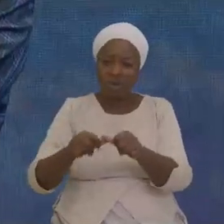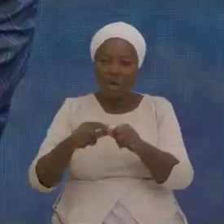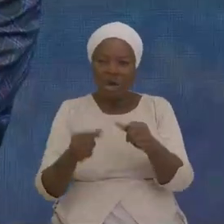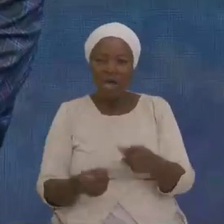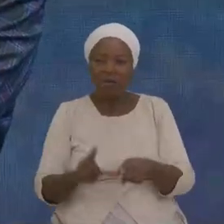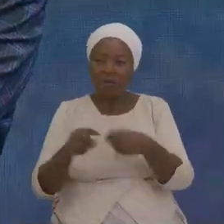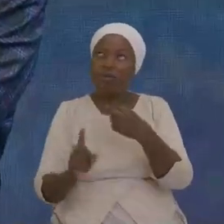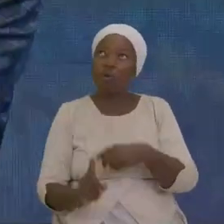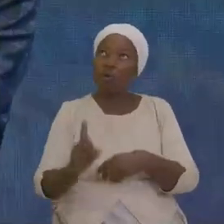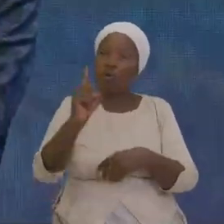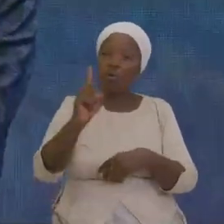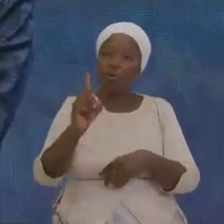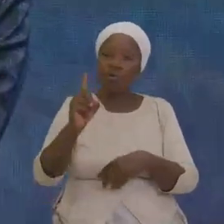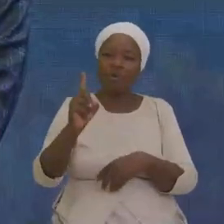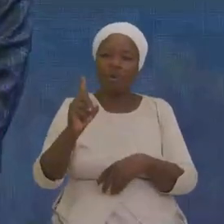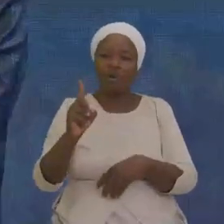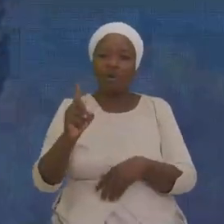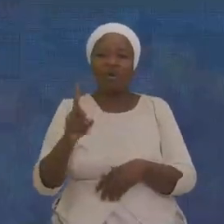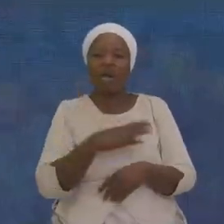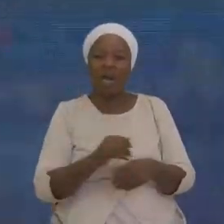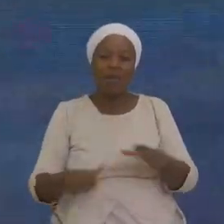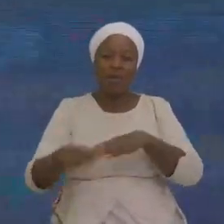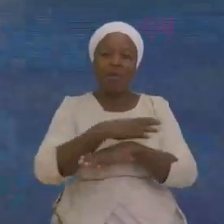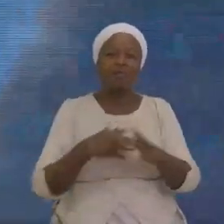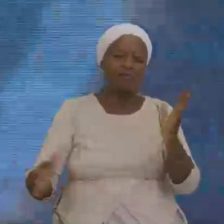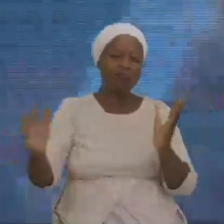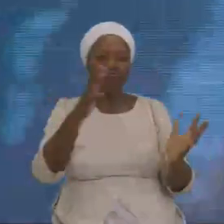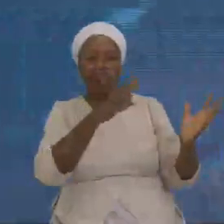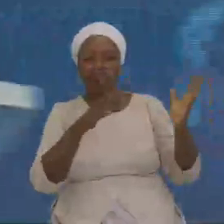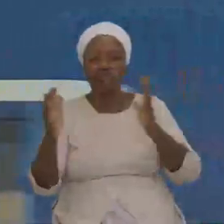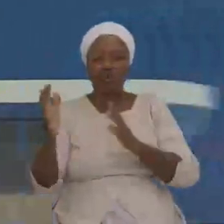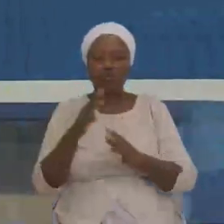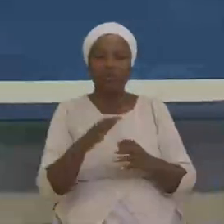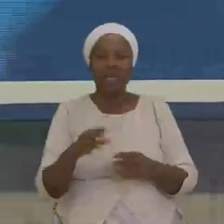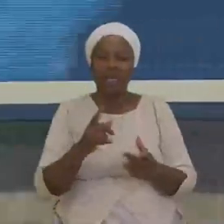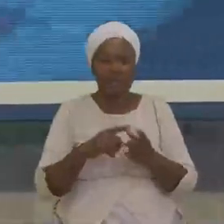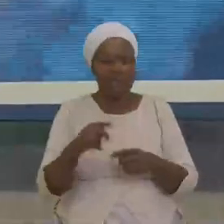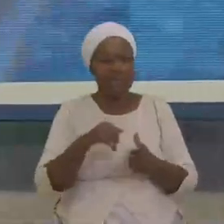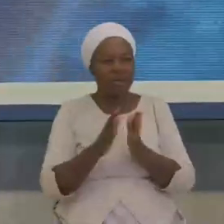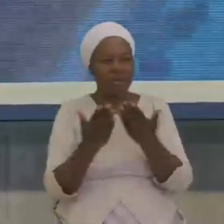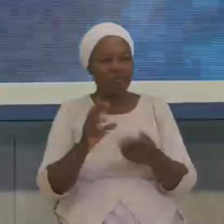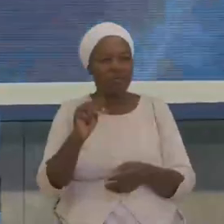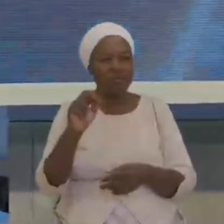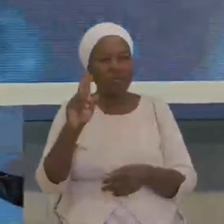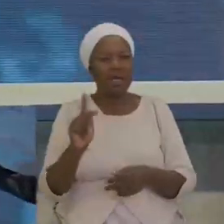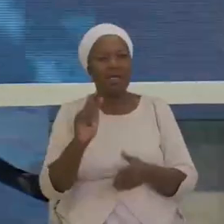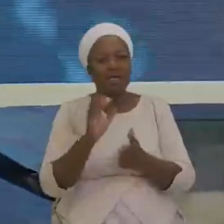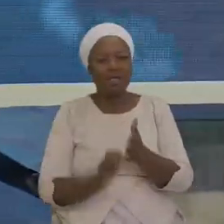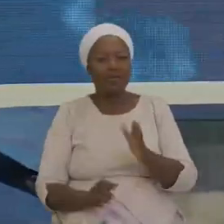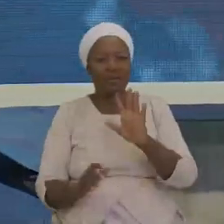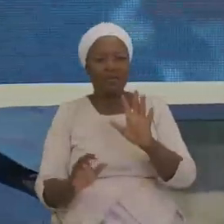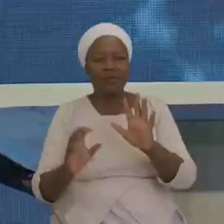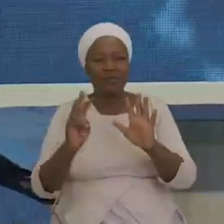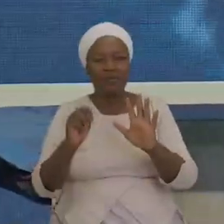Et vous sortirez, vous sauterez comme les veaux d'une étable. En Marc chapitre